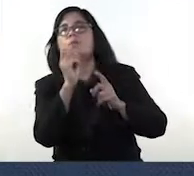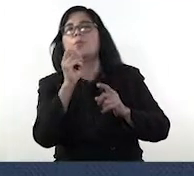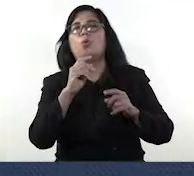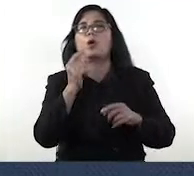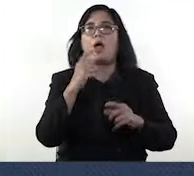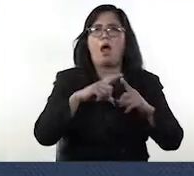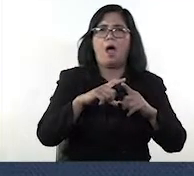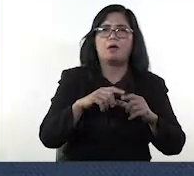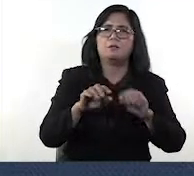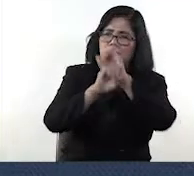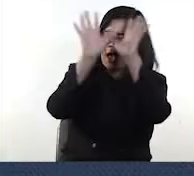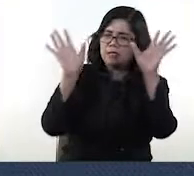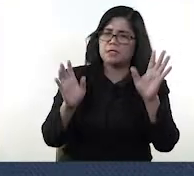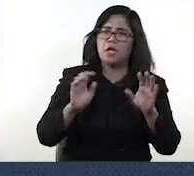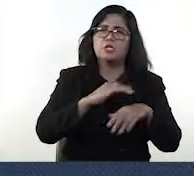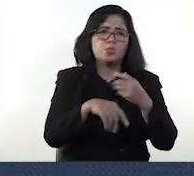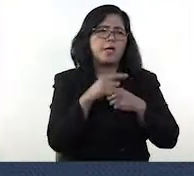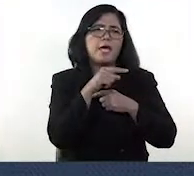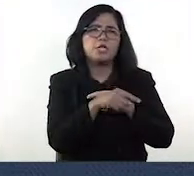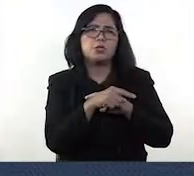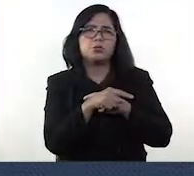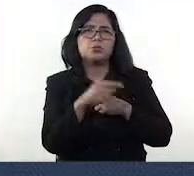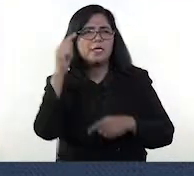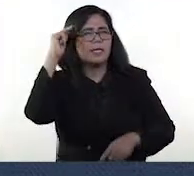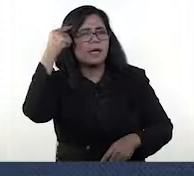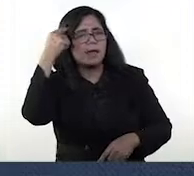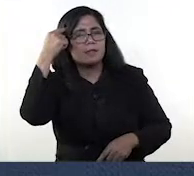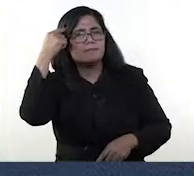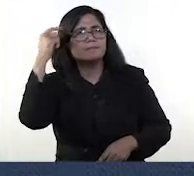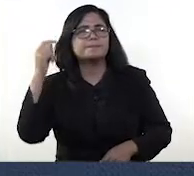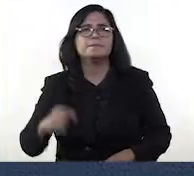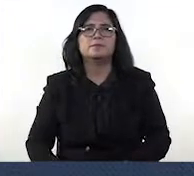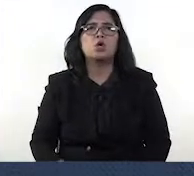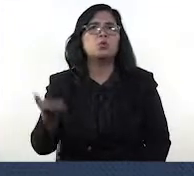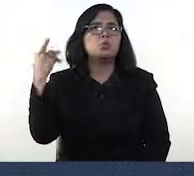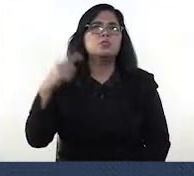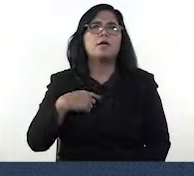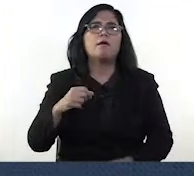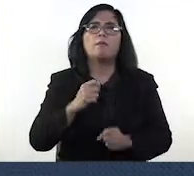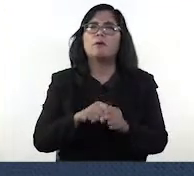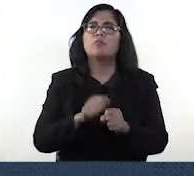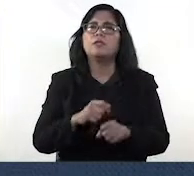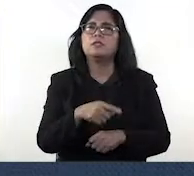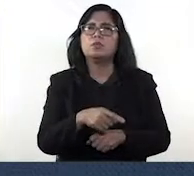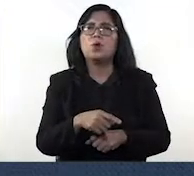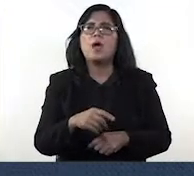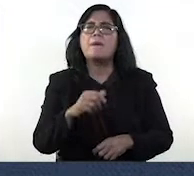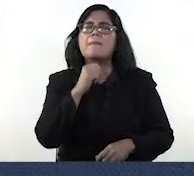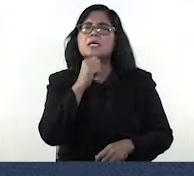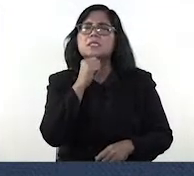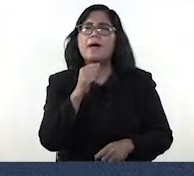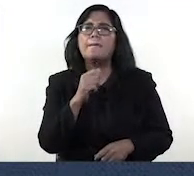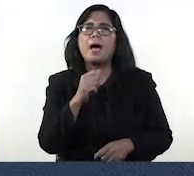jelas untuk ini Alkitab berkata terhadap semuanya itu kuperingatkan Kamu seperti yang telah kubuat dahulu Hai